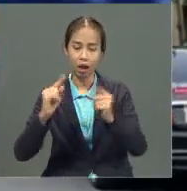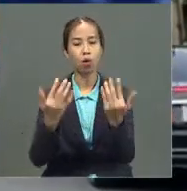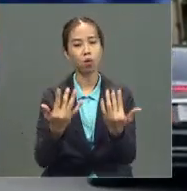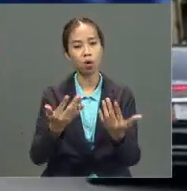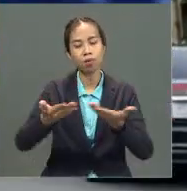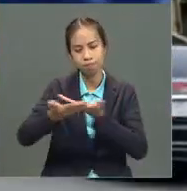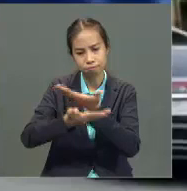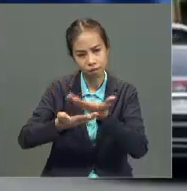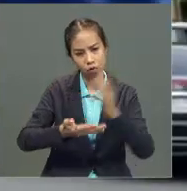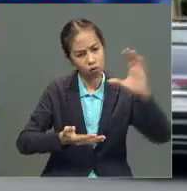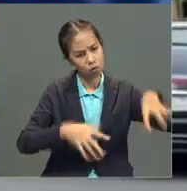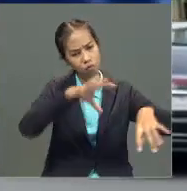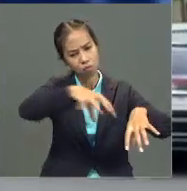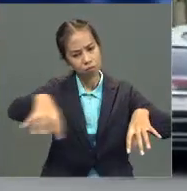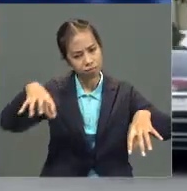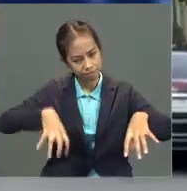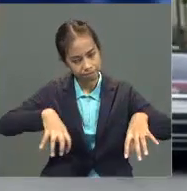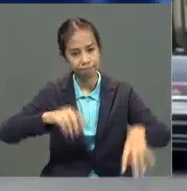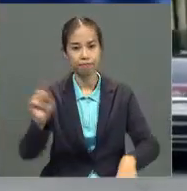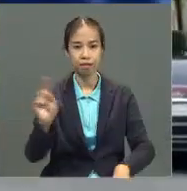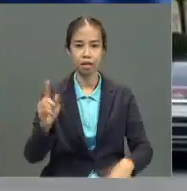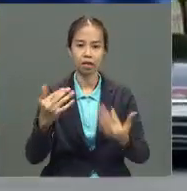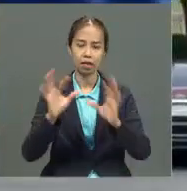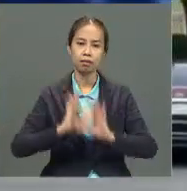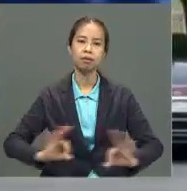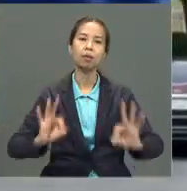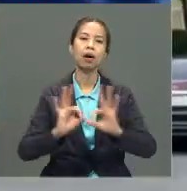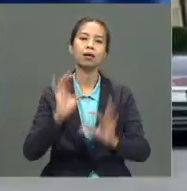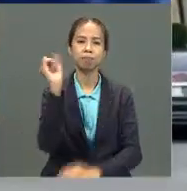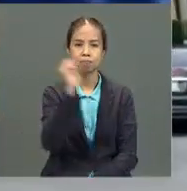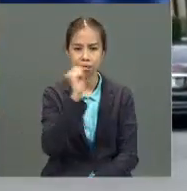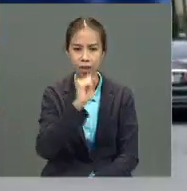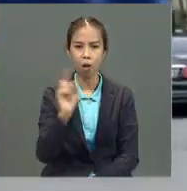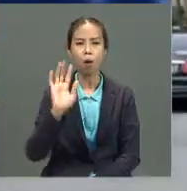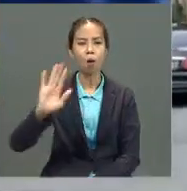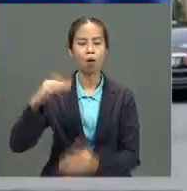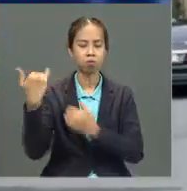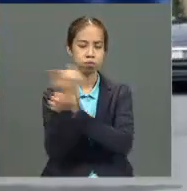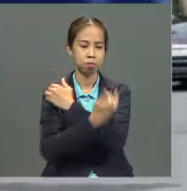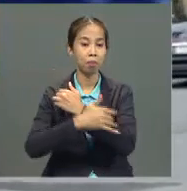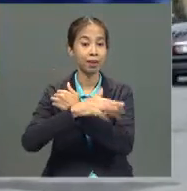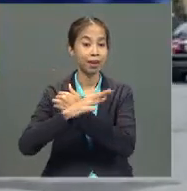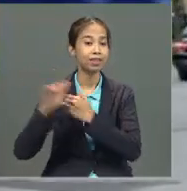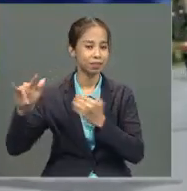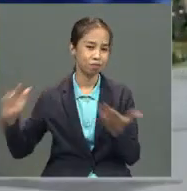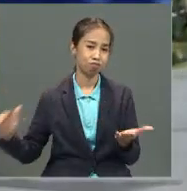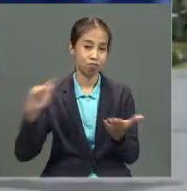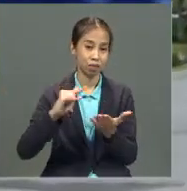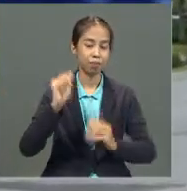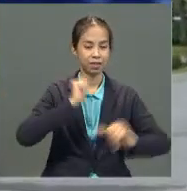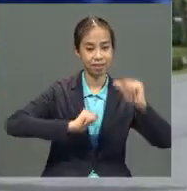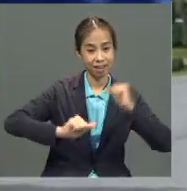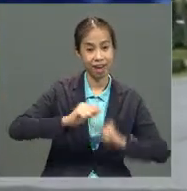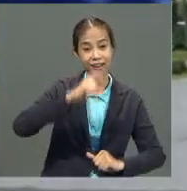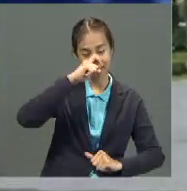าะสมของพื้นที่นะครับโดยเฉพาะเรื่องของการจัดคอนเสิร์ตจากศิลปินจากต่างประเทศเนี่ยที่เคยมีกำหนดการจัดแสดงในไท